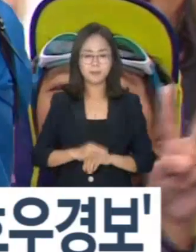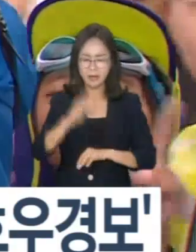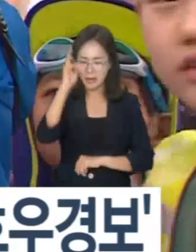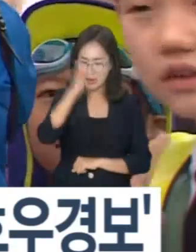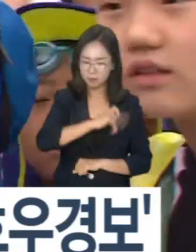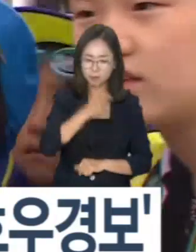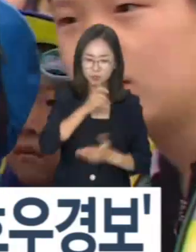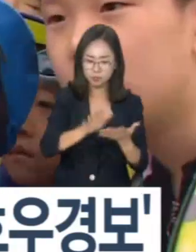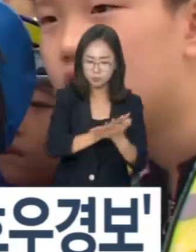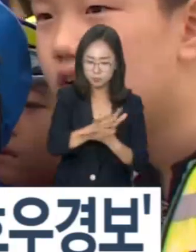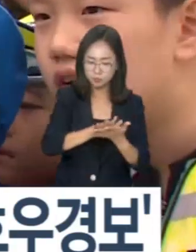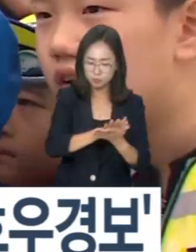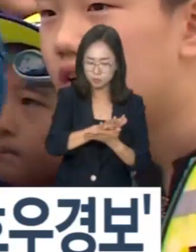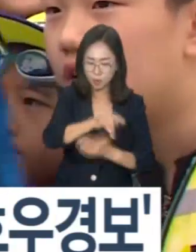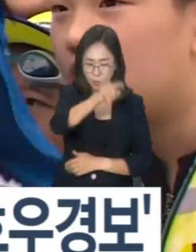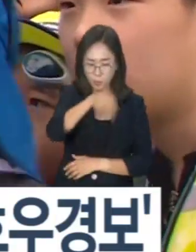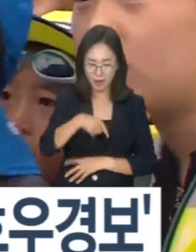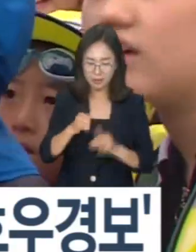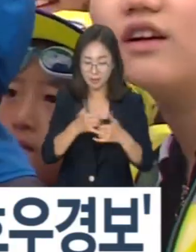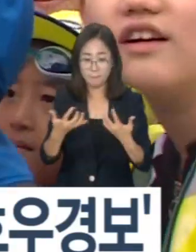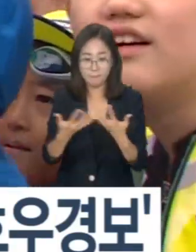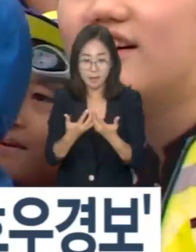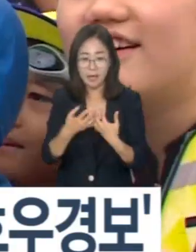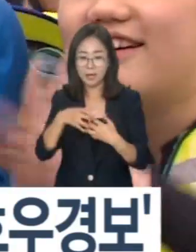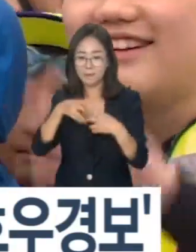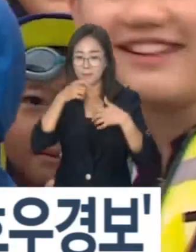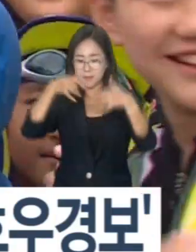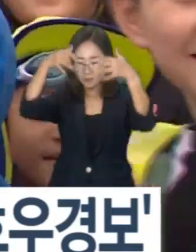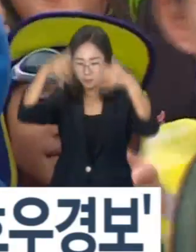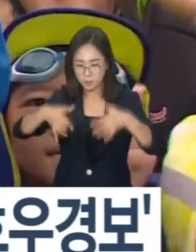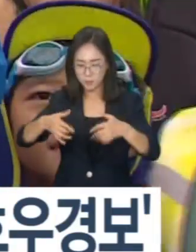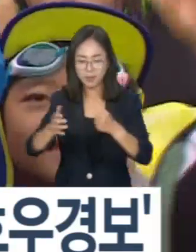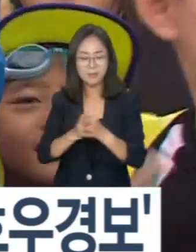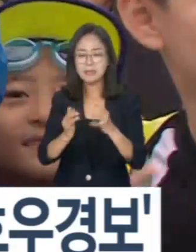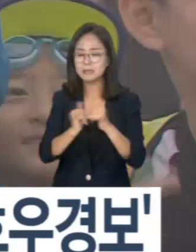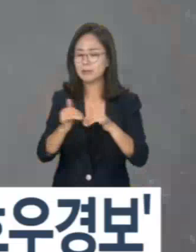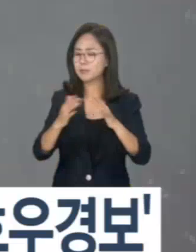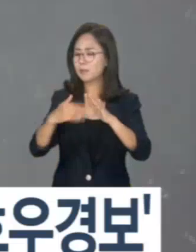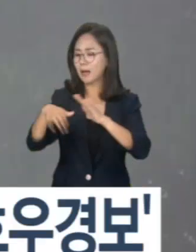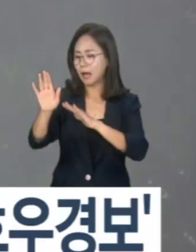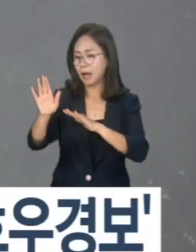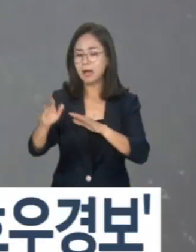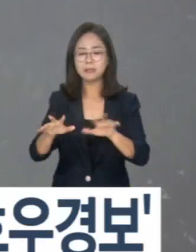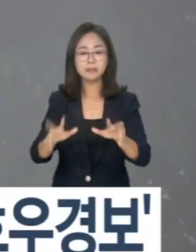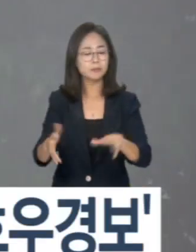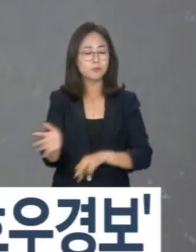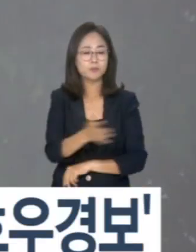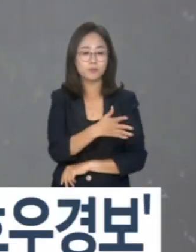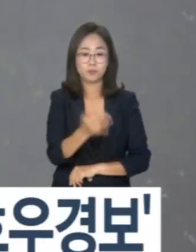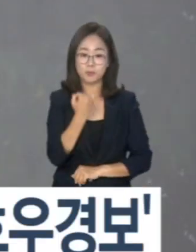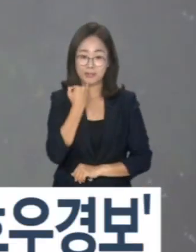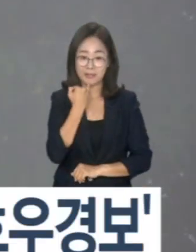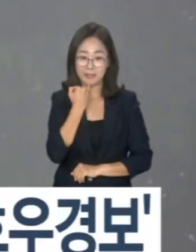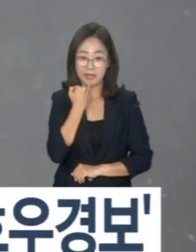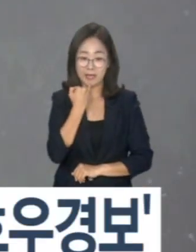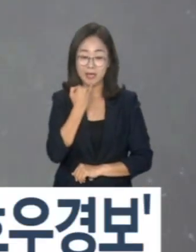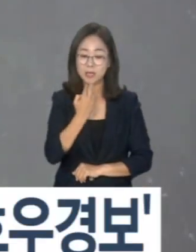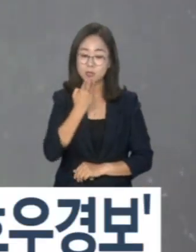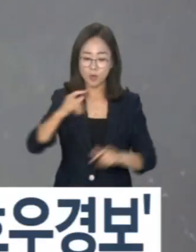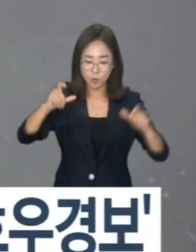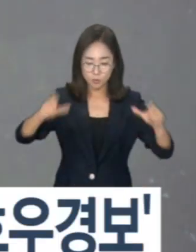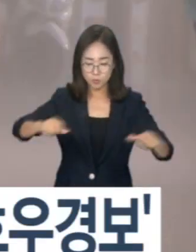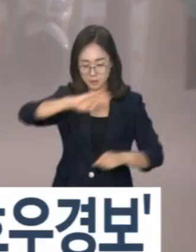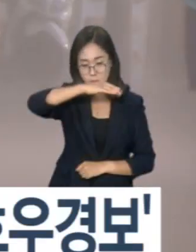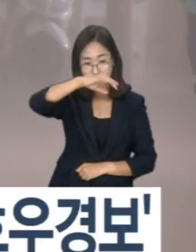아침에 물놀이를 즐기러 온 시민들로 북적거리는데 비가 내리면서 비교적 한산해진 모습입니다. 서울을 포함한 수도권과